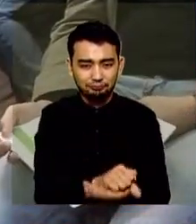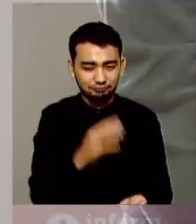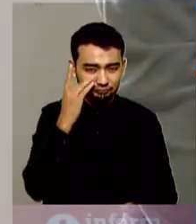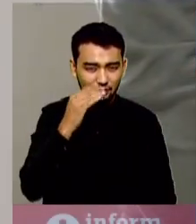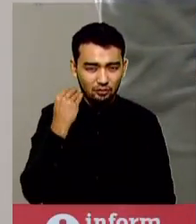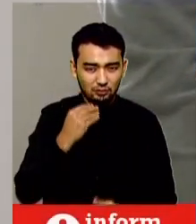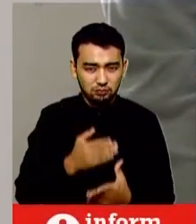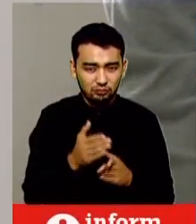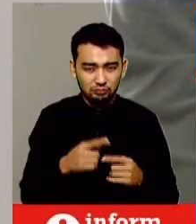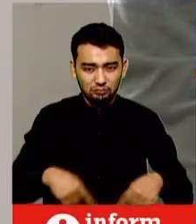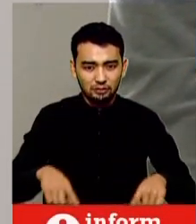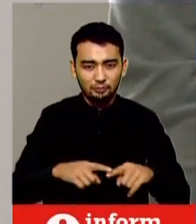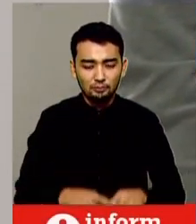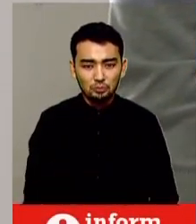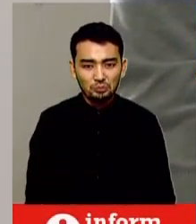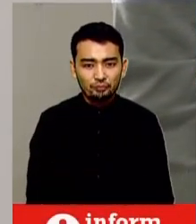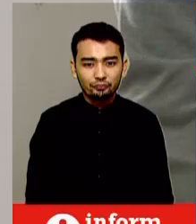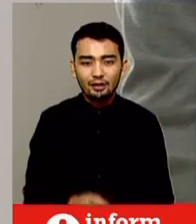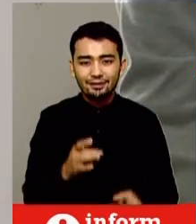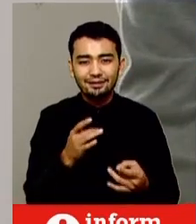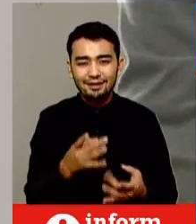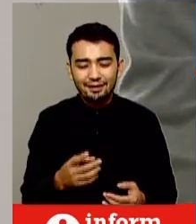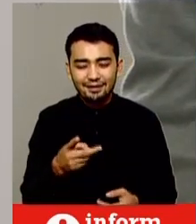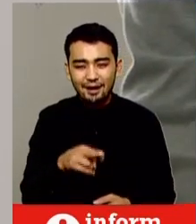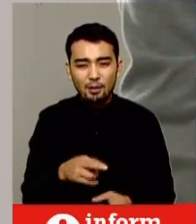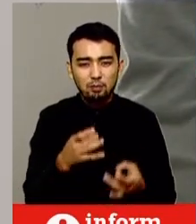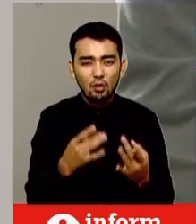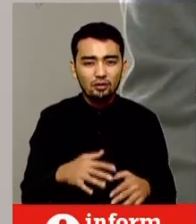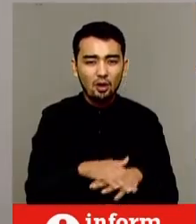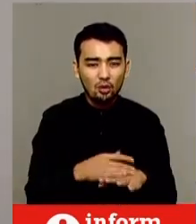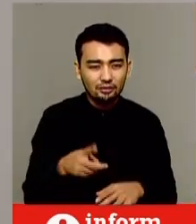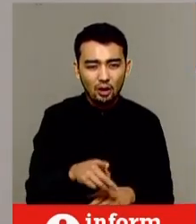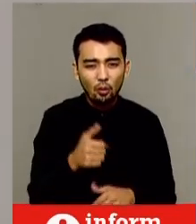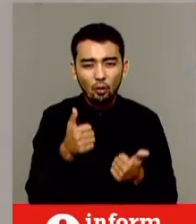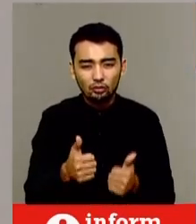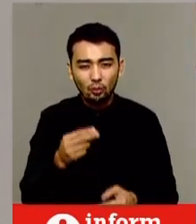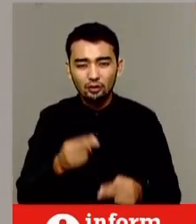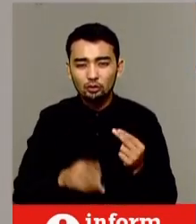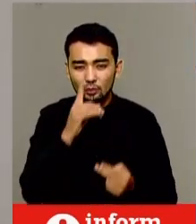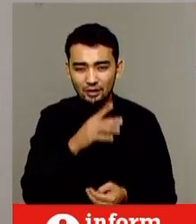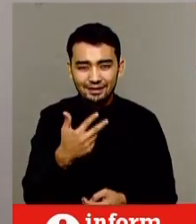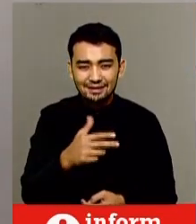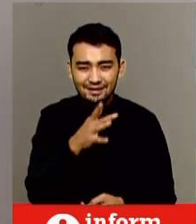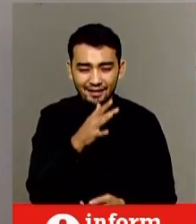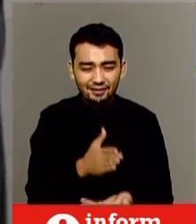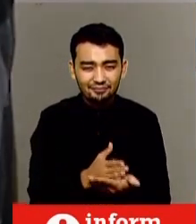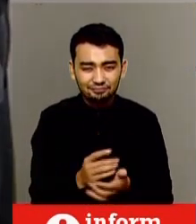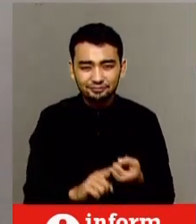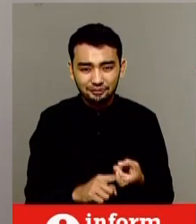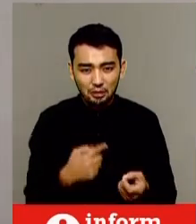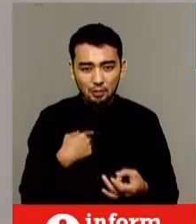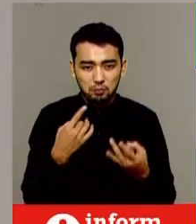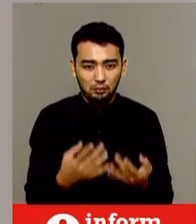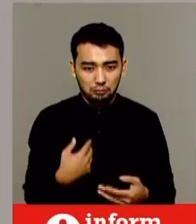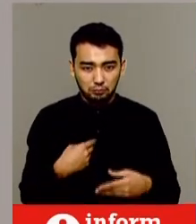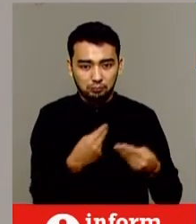Актобе. Ничем хорошим это для простого народа не закончится. 30 лет независимости, нам что, платят